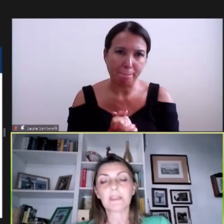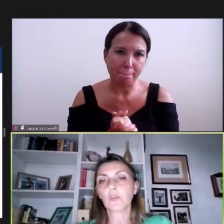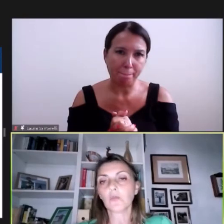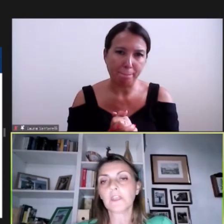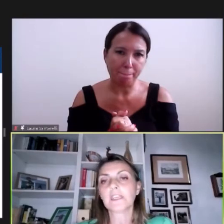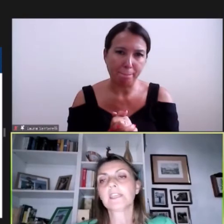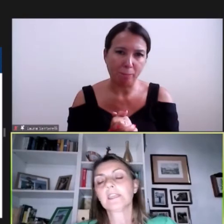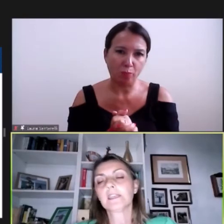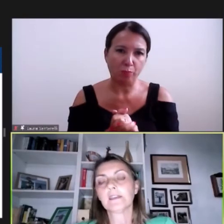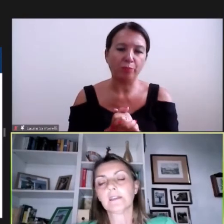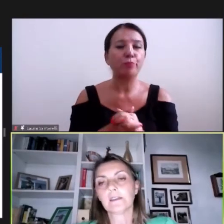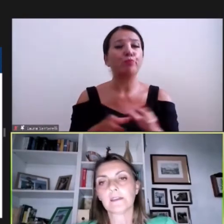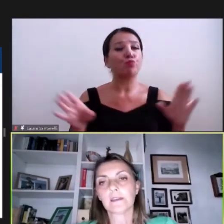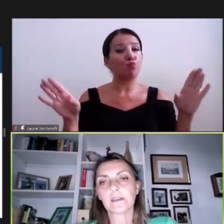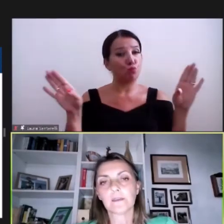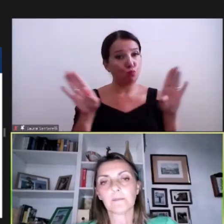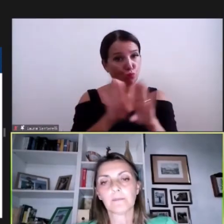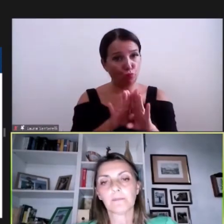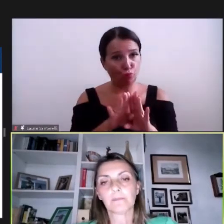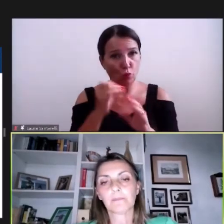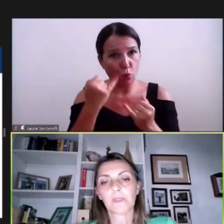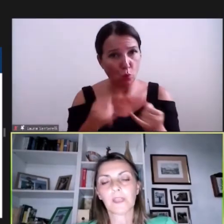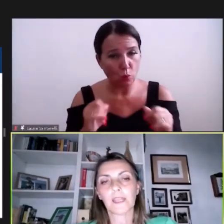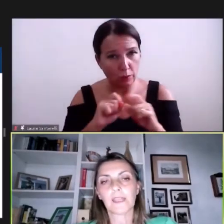E per chiudere,